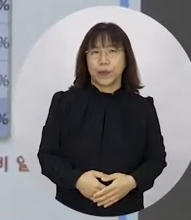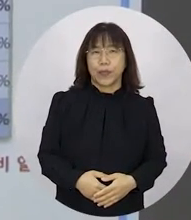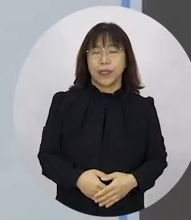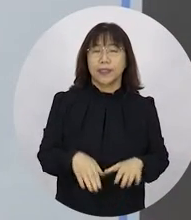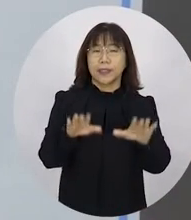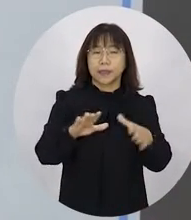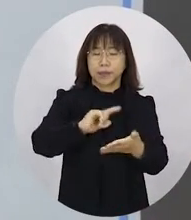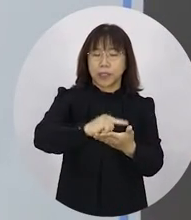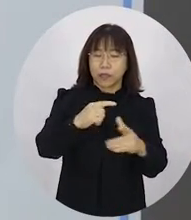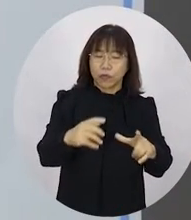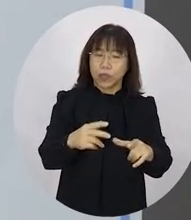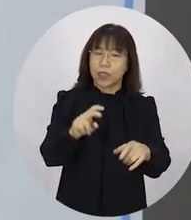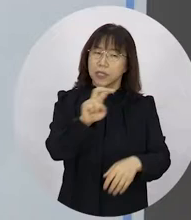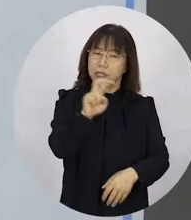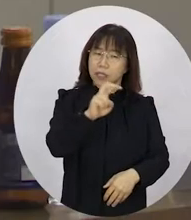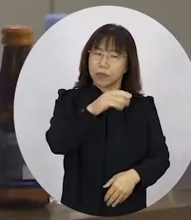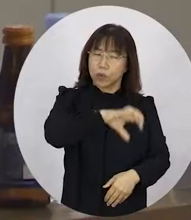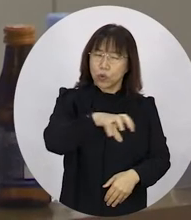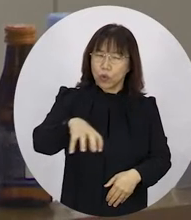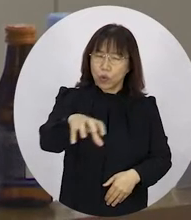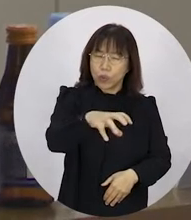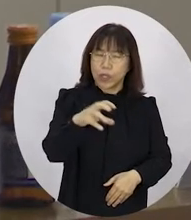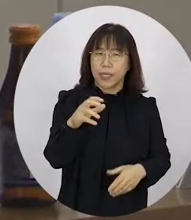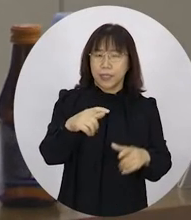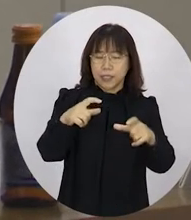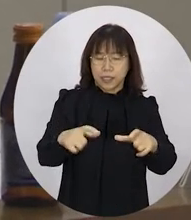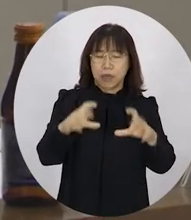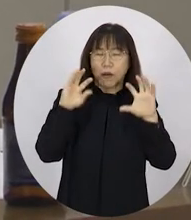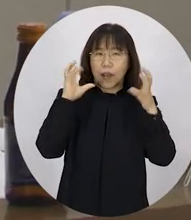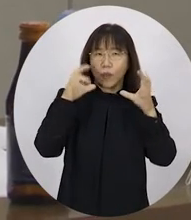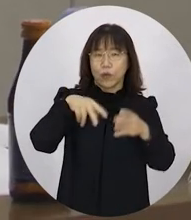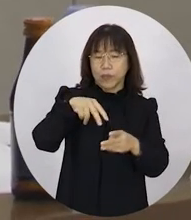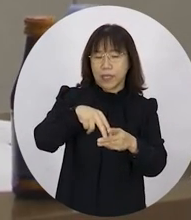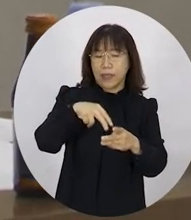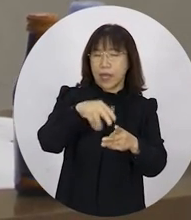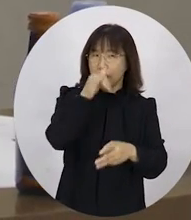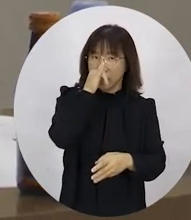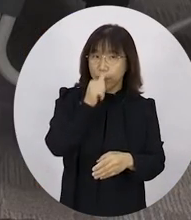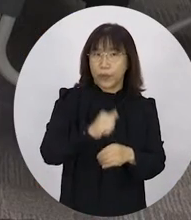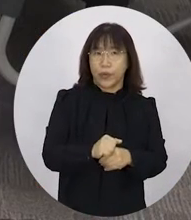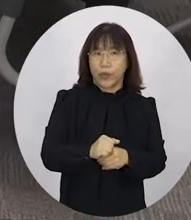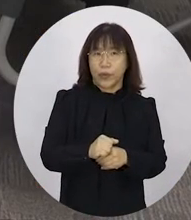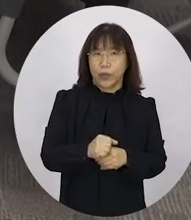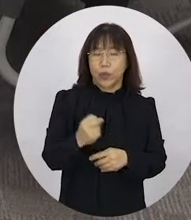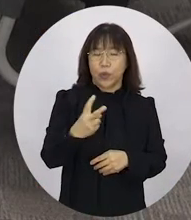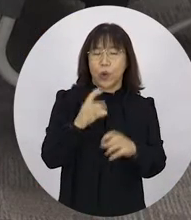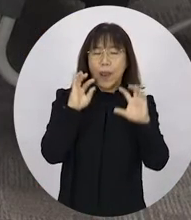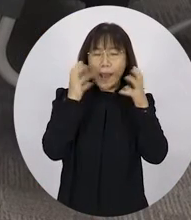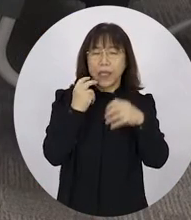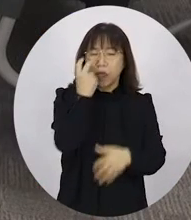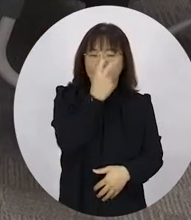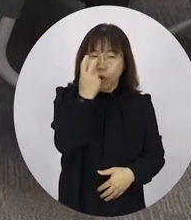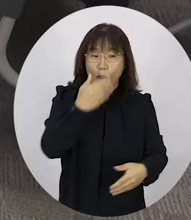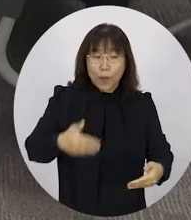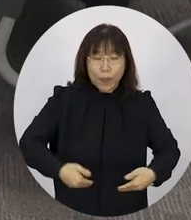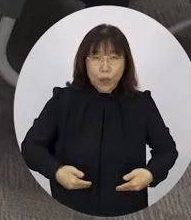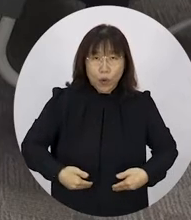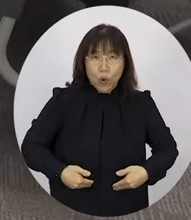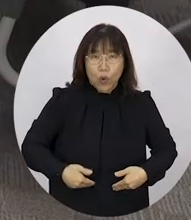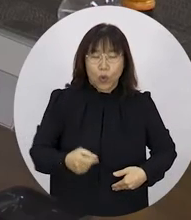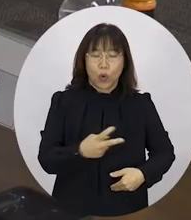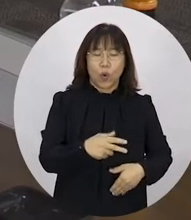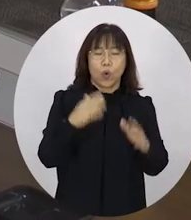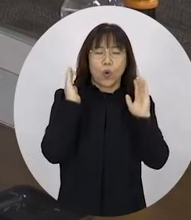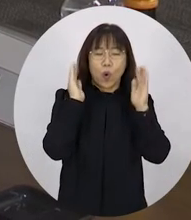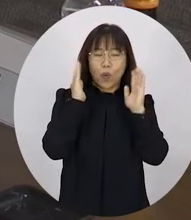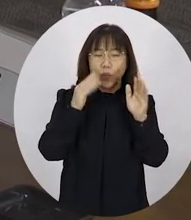진행됐습니다. 현재 강서구에는 20개소의 지역아동센터가 운영 중이며 방과 후 돌봄이 필요한 지역사회 아동